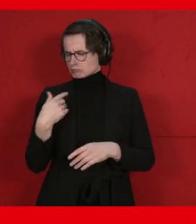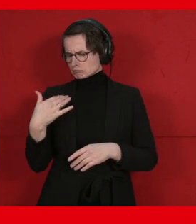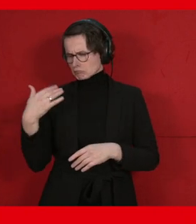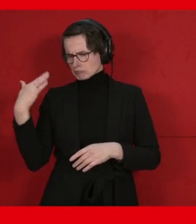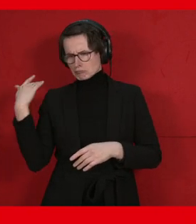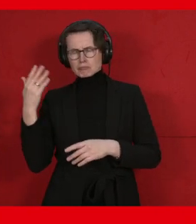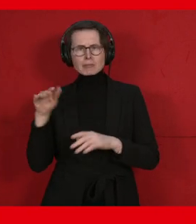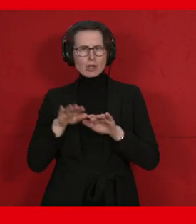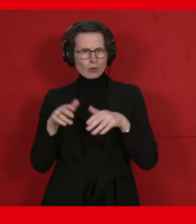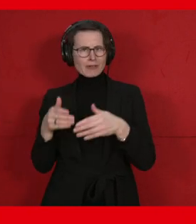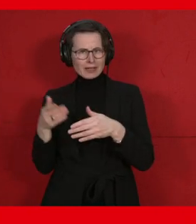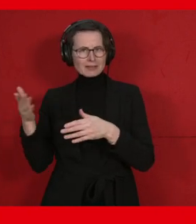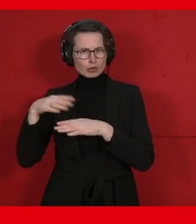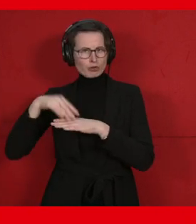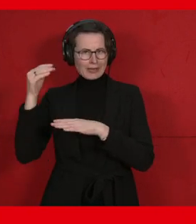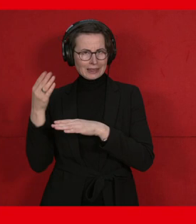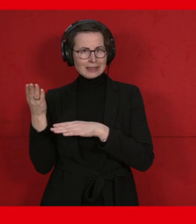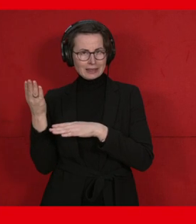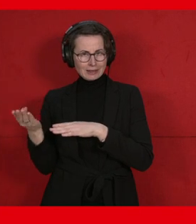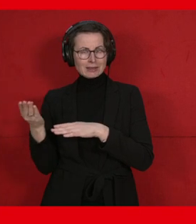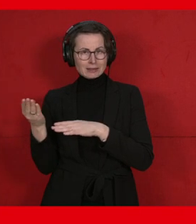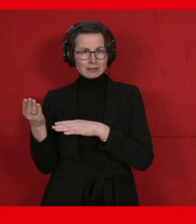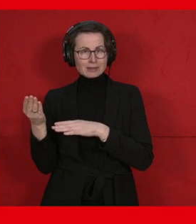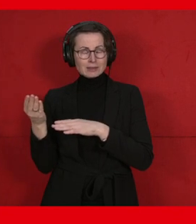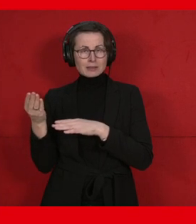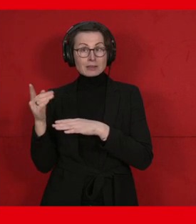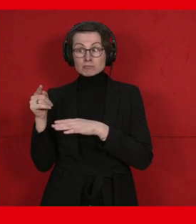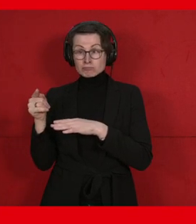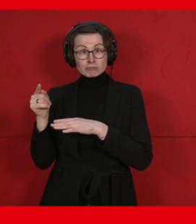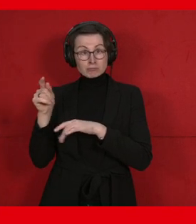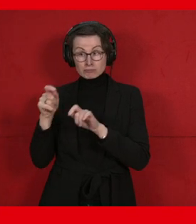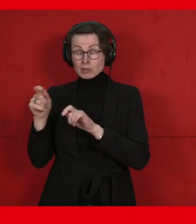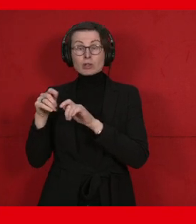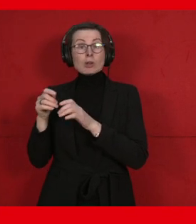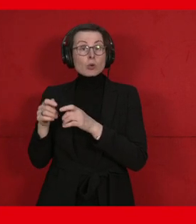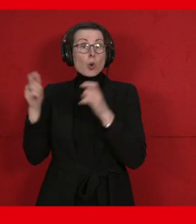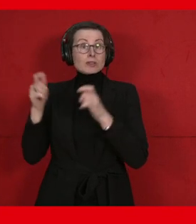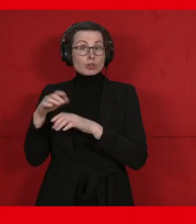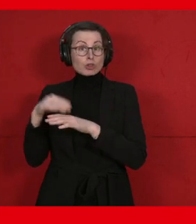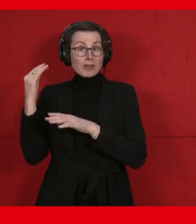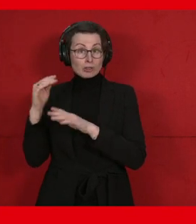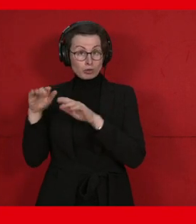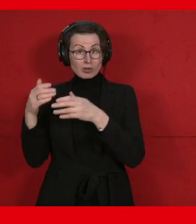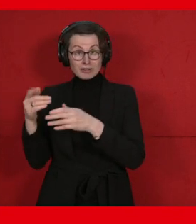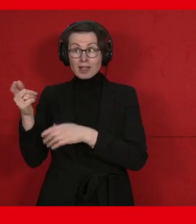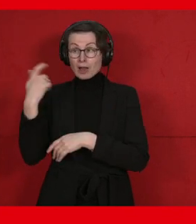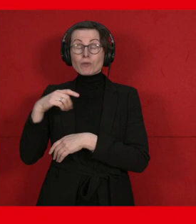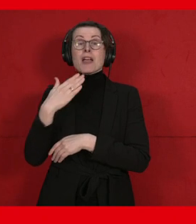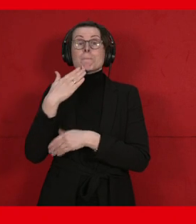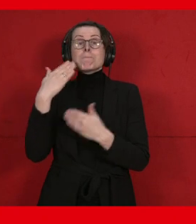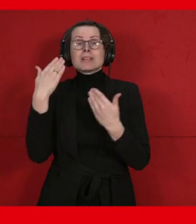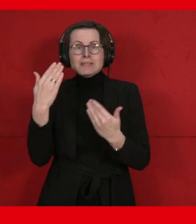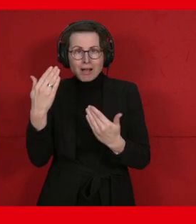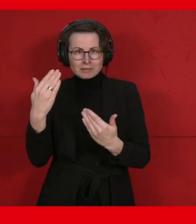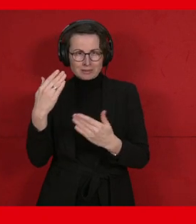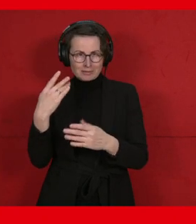her mittlerweile, auf einer Konferenz in Schweden, wo sich tatsächlich jemand von einem großen schwedischen Energiekonzern bei mir bedankte dafür,